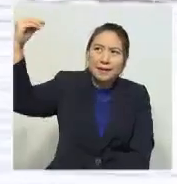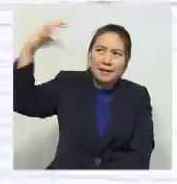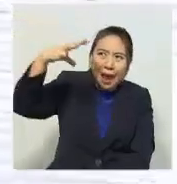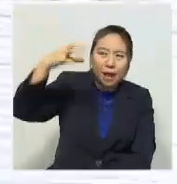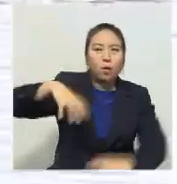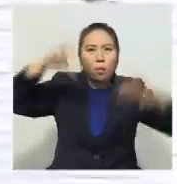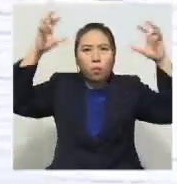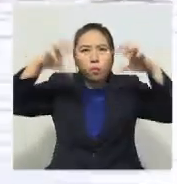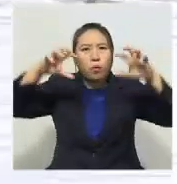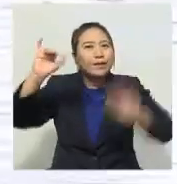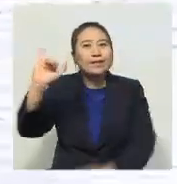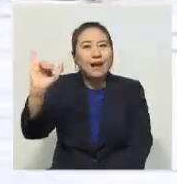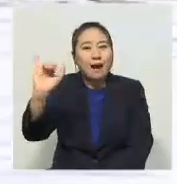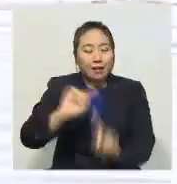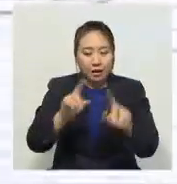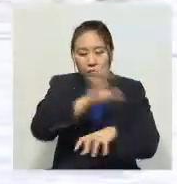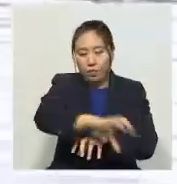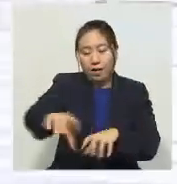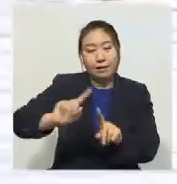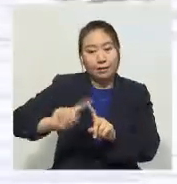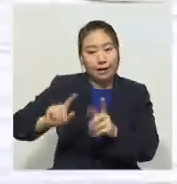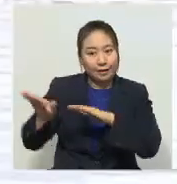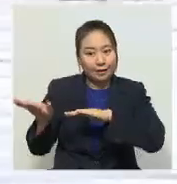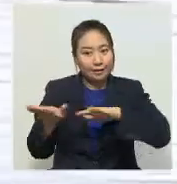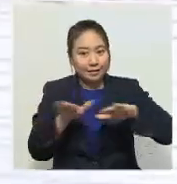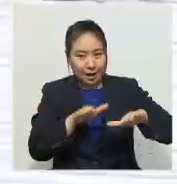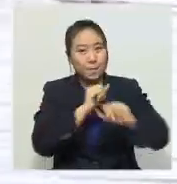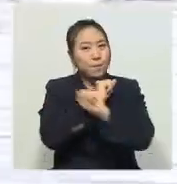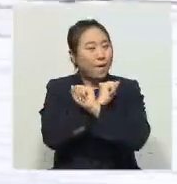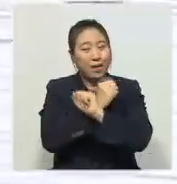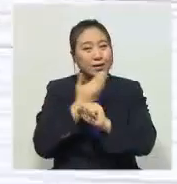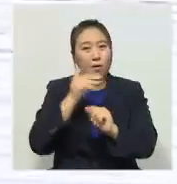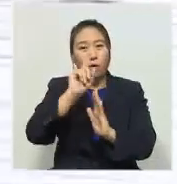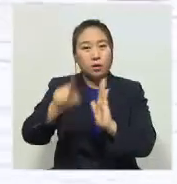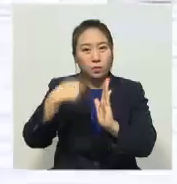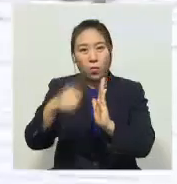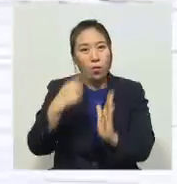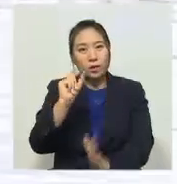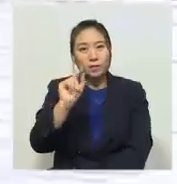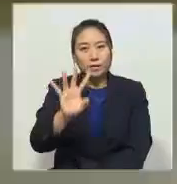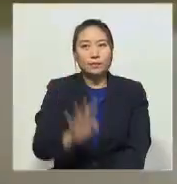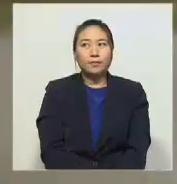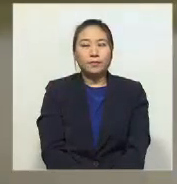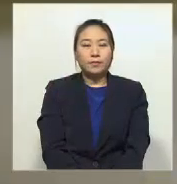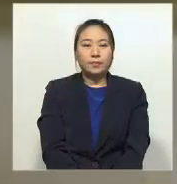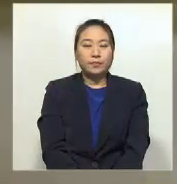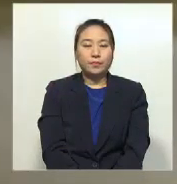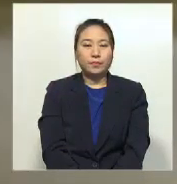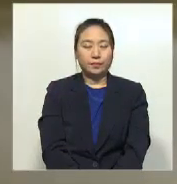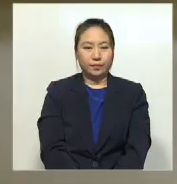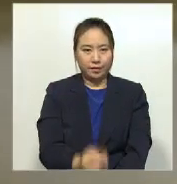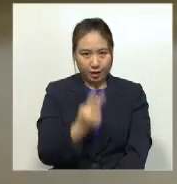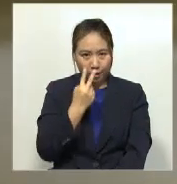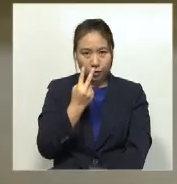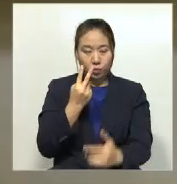ไม่ตกนะคะแต่ทางหน่วยงานต่างๆก็เตรียมความพร้อมเตรียมรับมือสถานการณ์ตลอด24ชั่วโมงค่ะจากภาพร